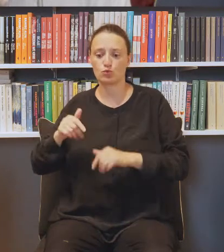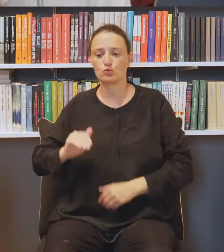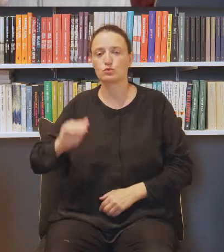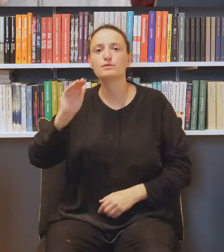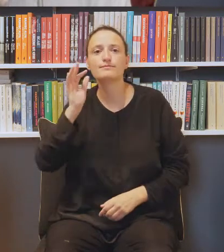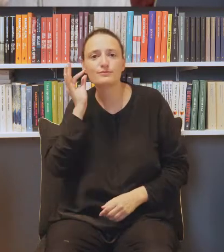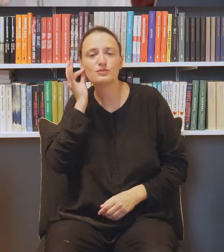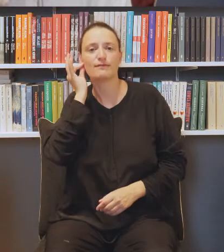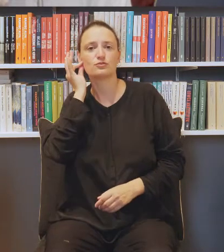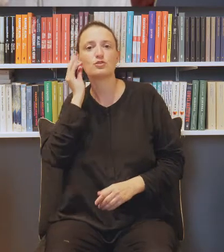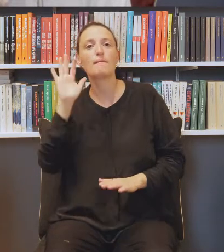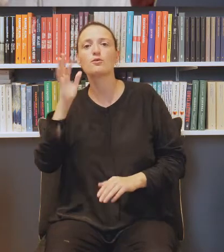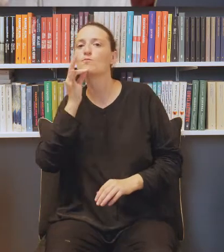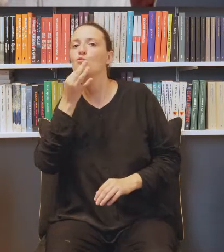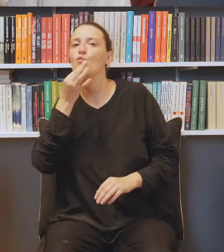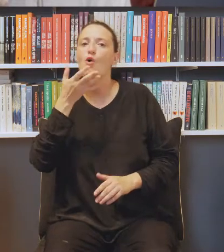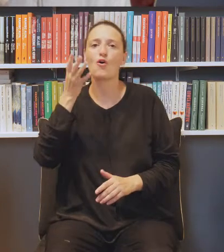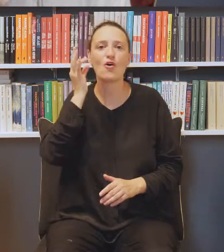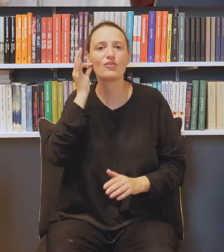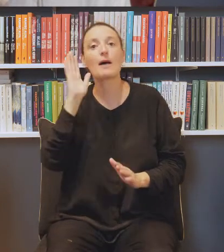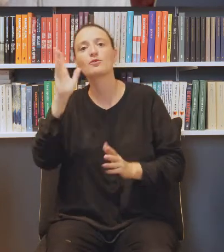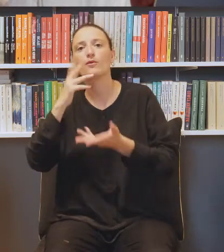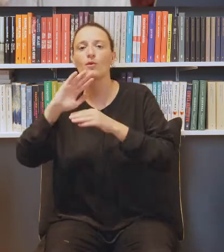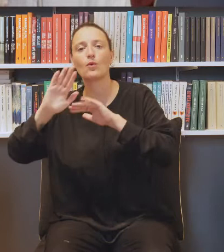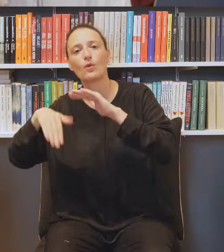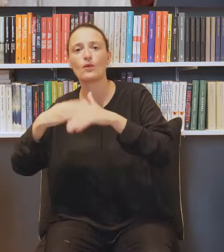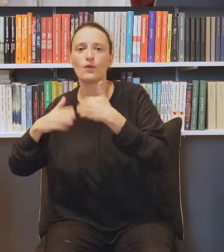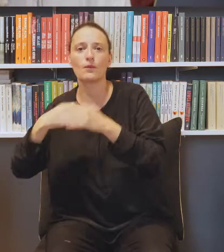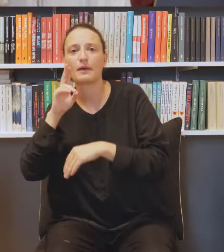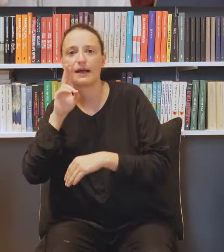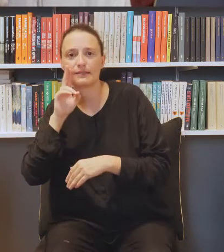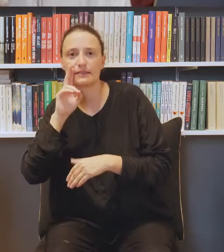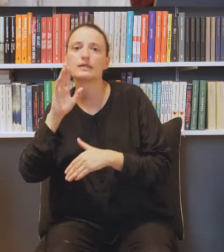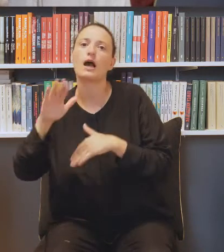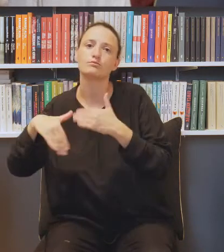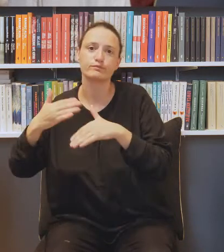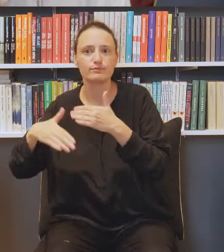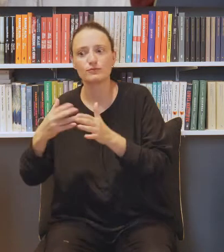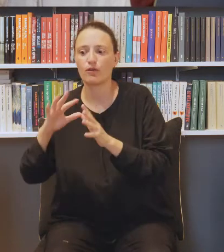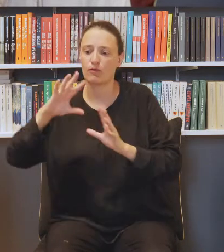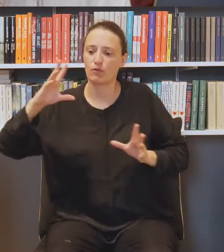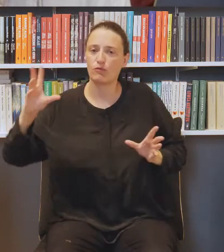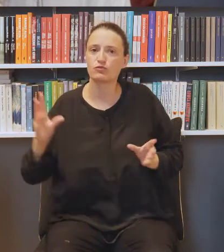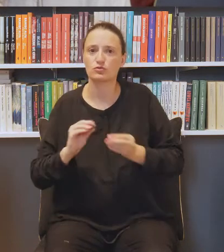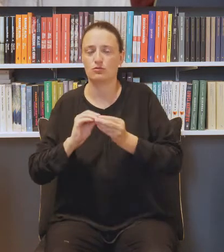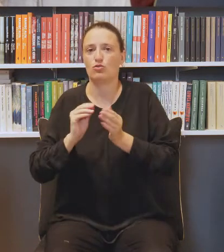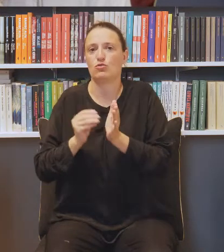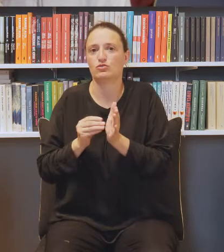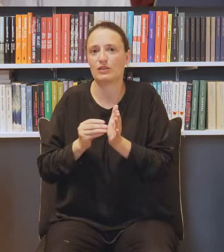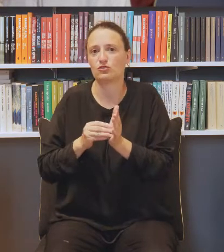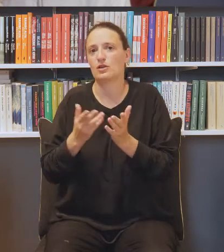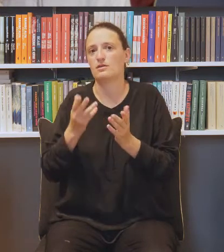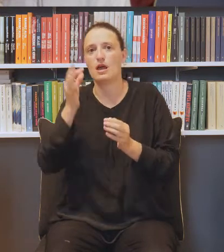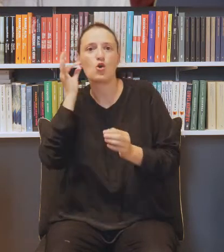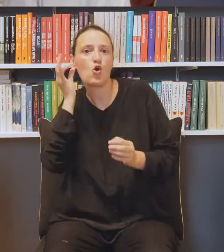potem młodą kobietą, potem matką i o tych wszystkich doświadczeniach i wymiarach